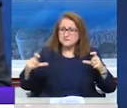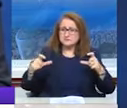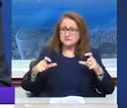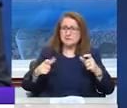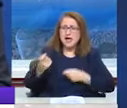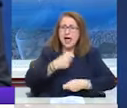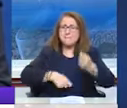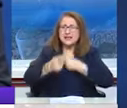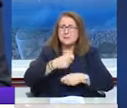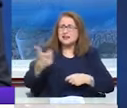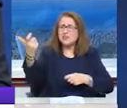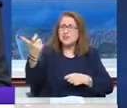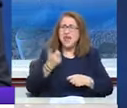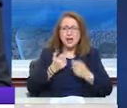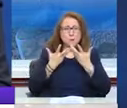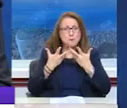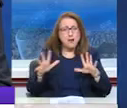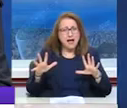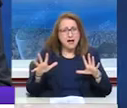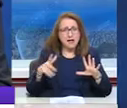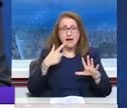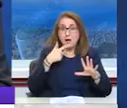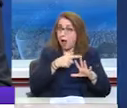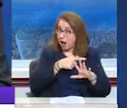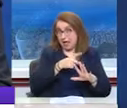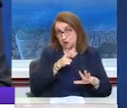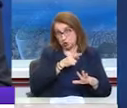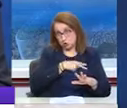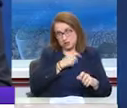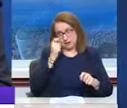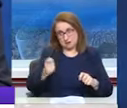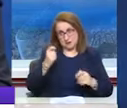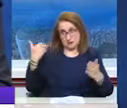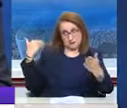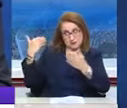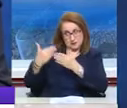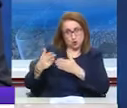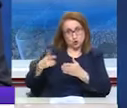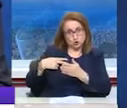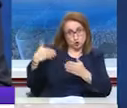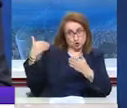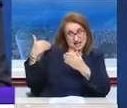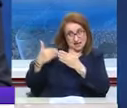των επιχειρηματικών δανείων των ενήμερων επιχειρηματικών δανείων των επιχειρήσεων συνδέεται με διατήρηση